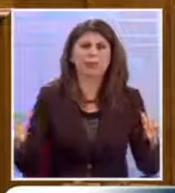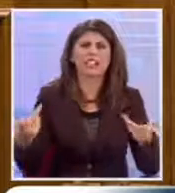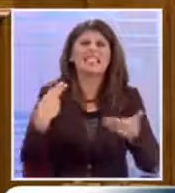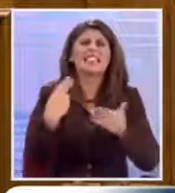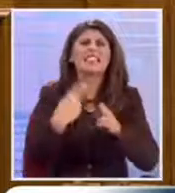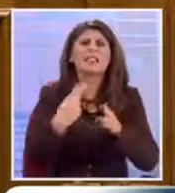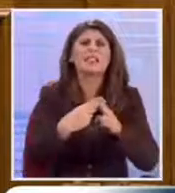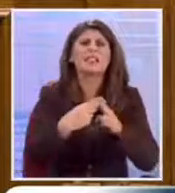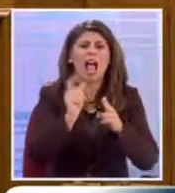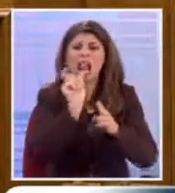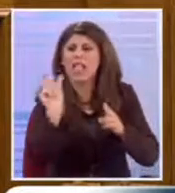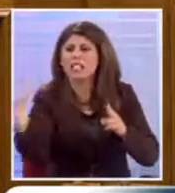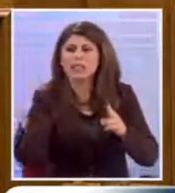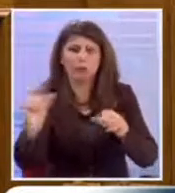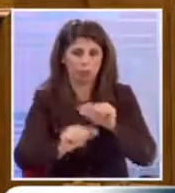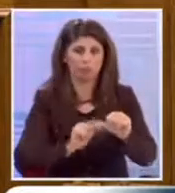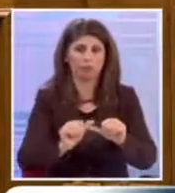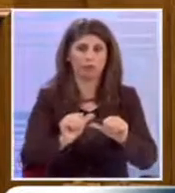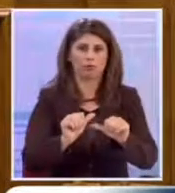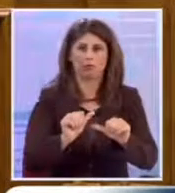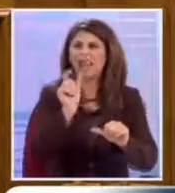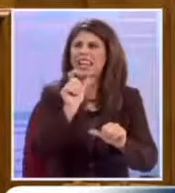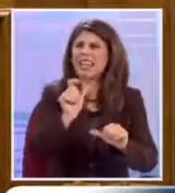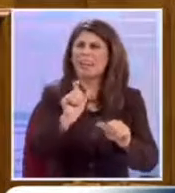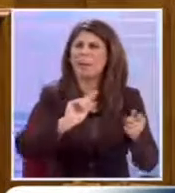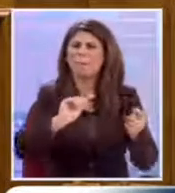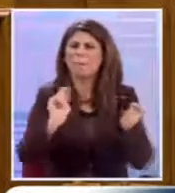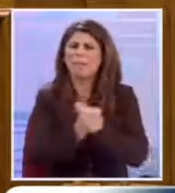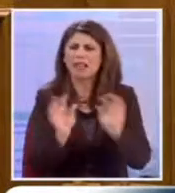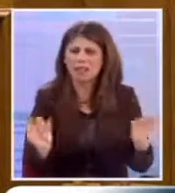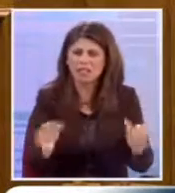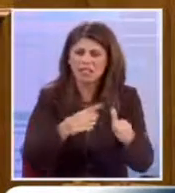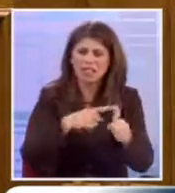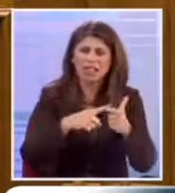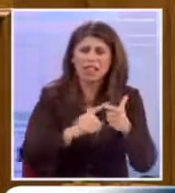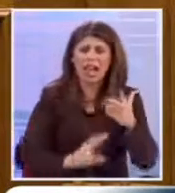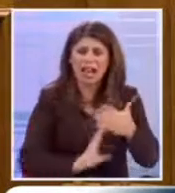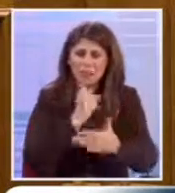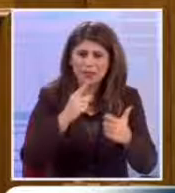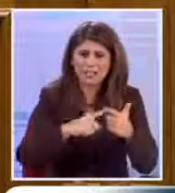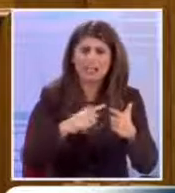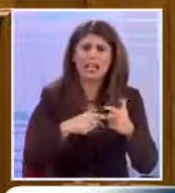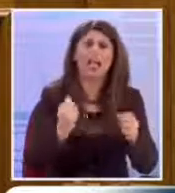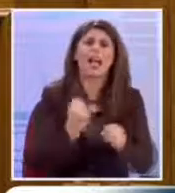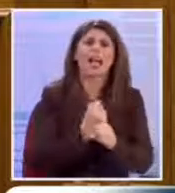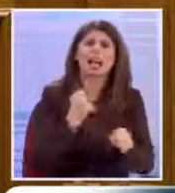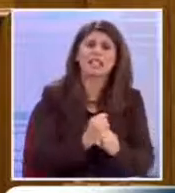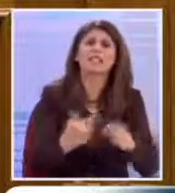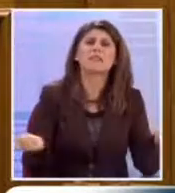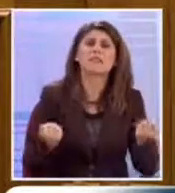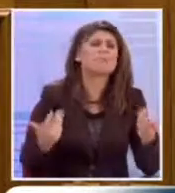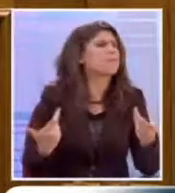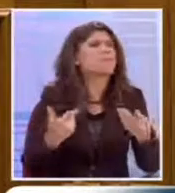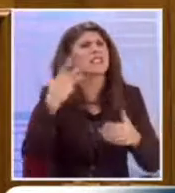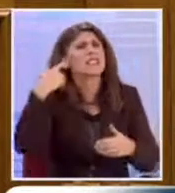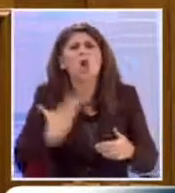λοιπόν ποιο νόημα τελικά έχουν λέξεις όπως μεταρρύθμιση, όπως ανάπτυξη, όπως εργασία, όπως απασχόληση.